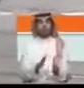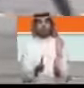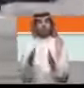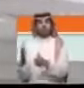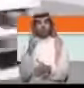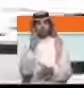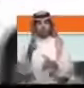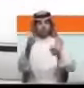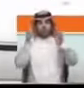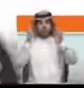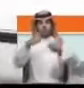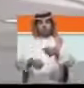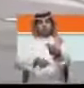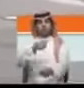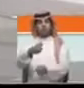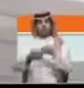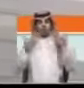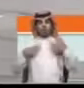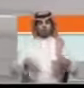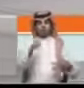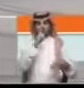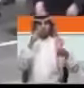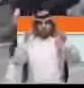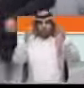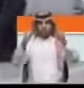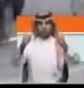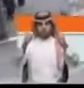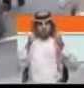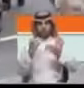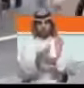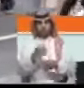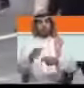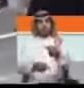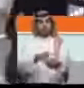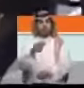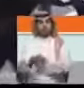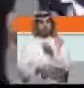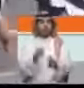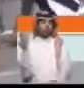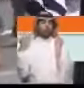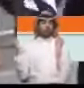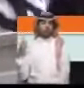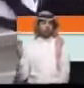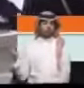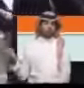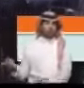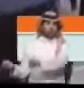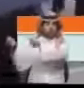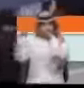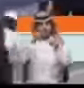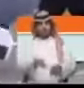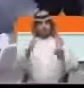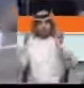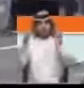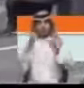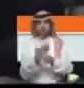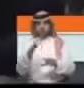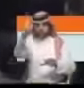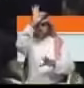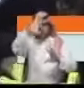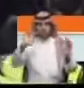يواصل فيه محتج السترات الصفراء مظاهراتهم بعد حوالي شهرين من بدء تحركهم. واعتقلت